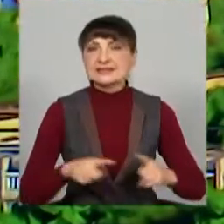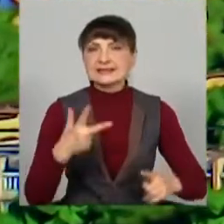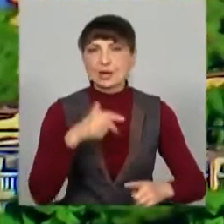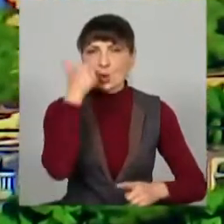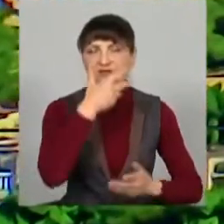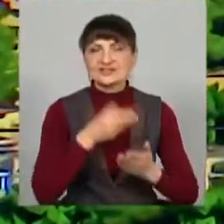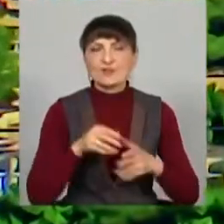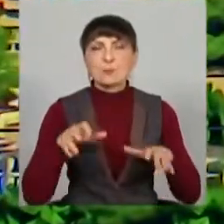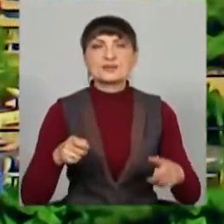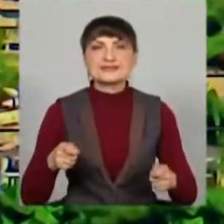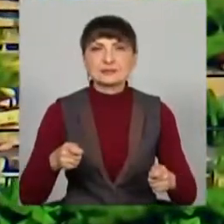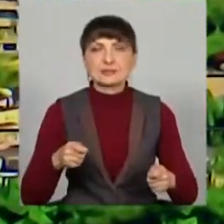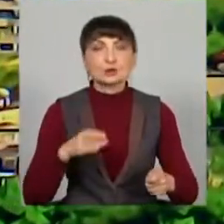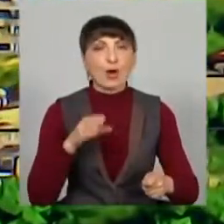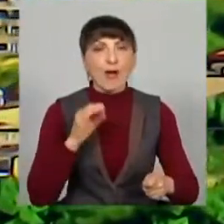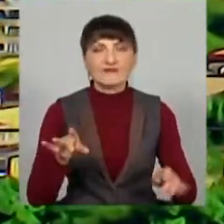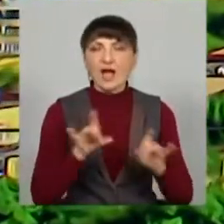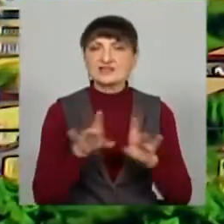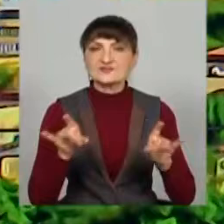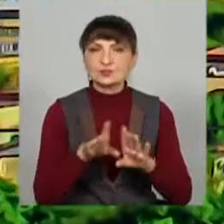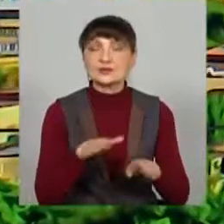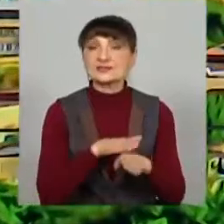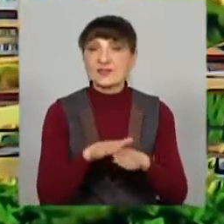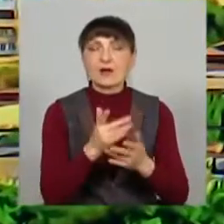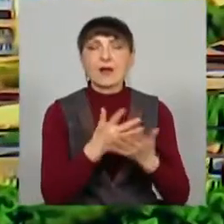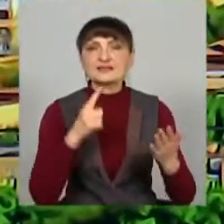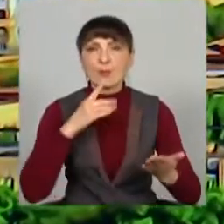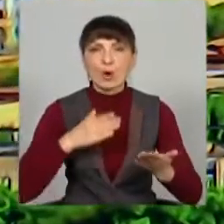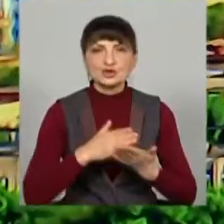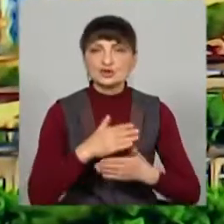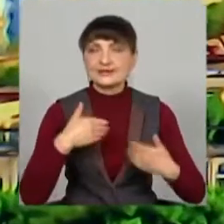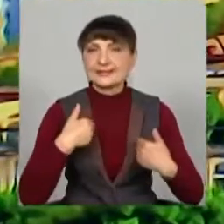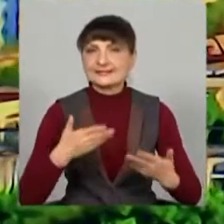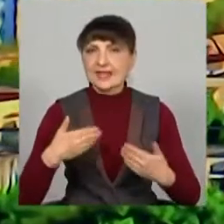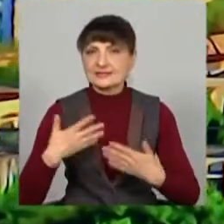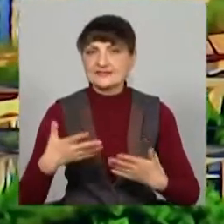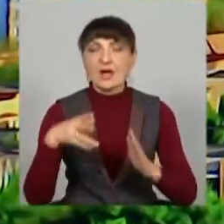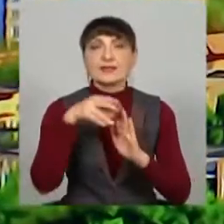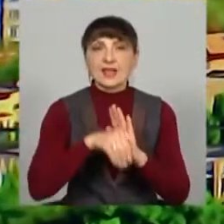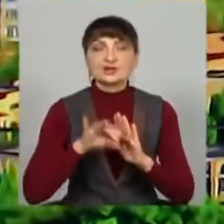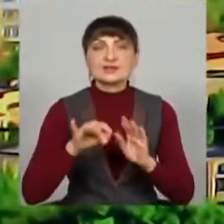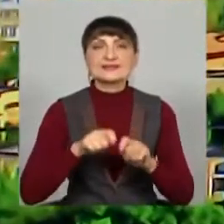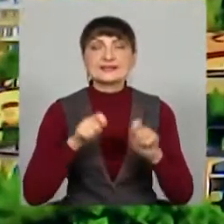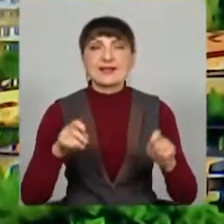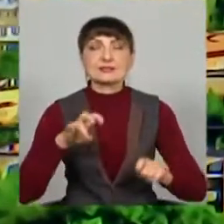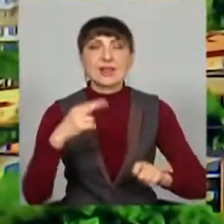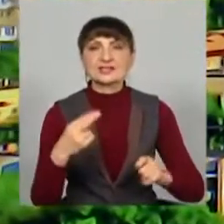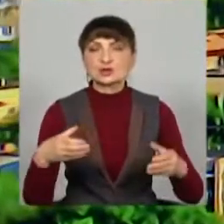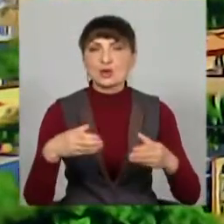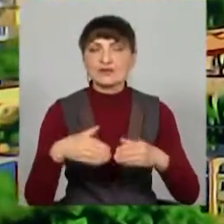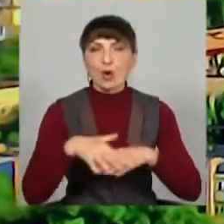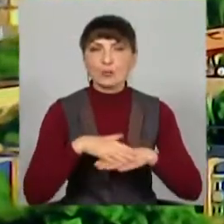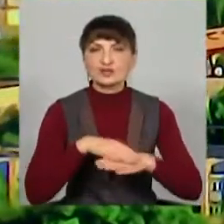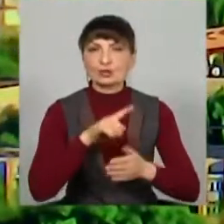своего президентства Касым-Жомарт Токаев озвучил и реализовал ряд политических инициатив. В их числе создание Национального совета